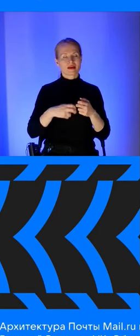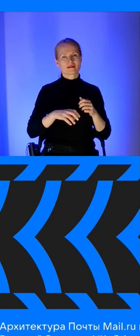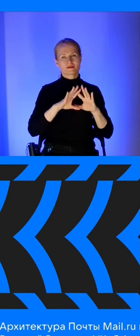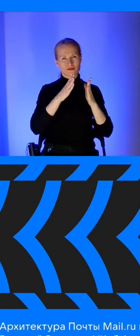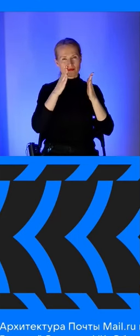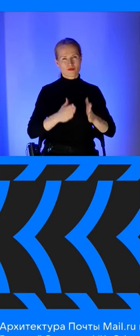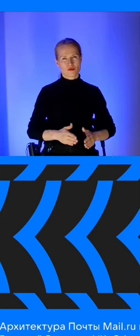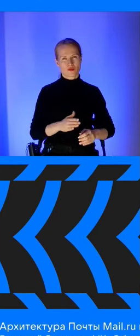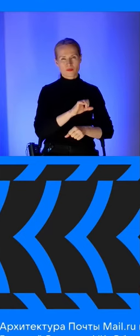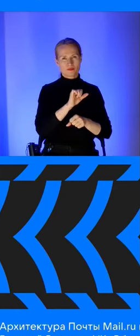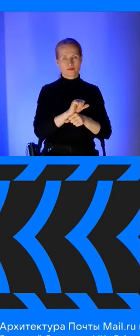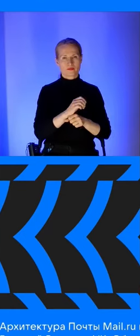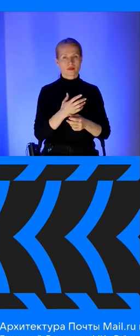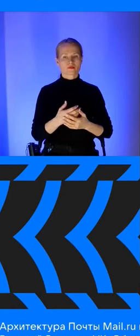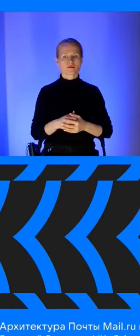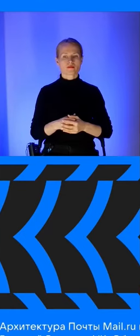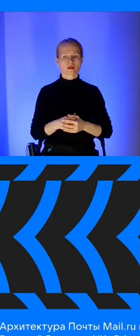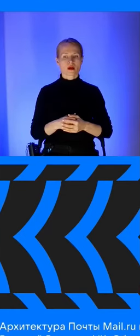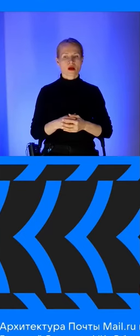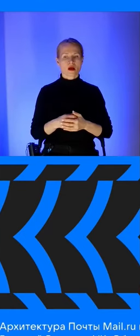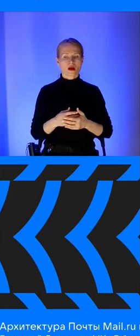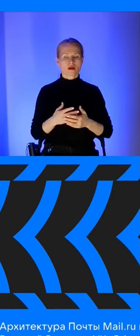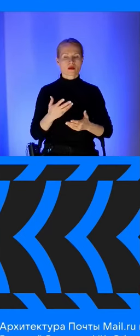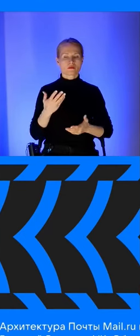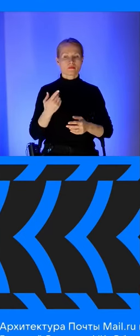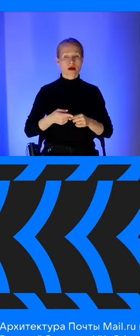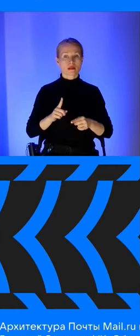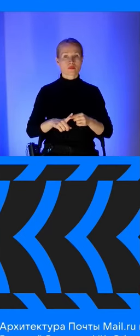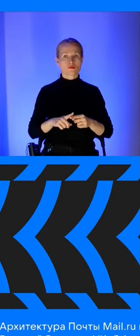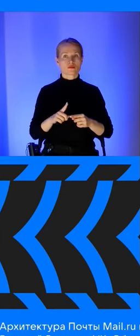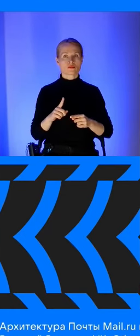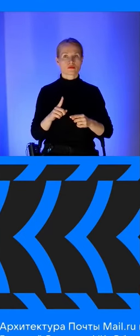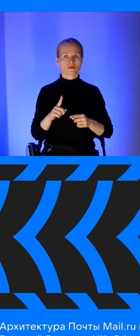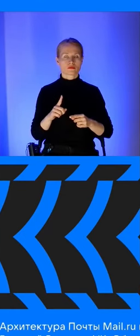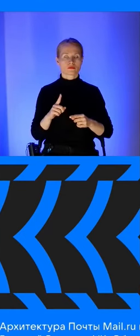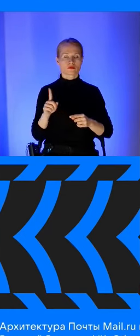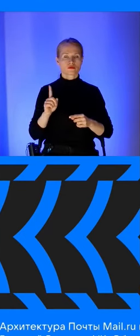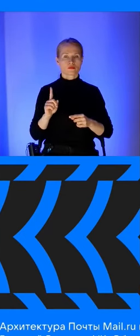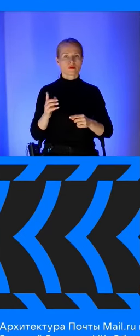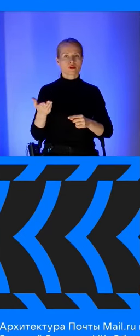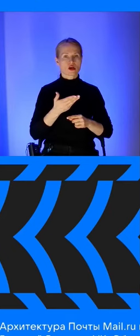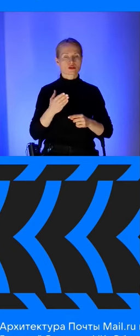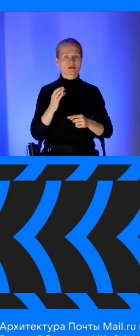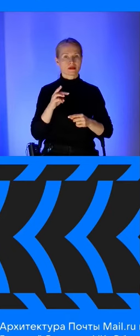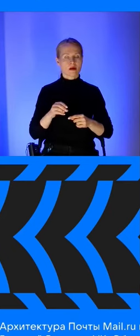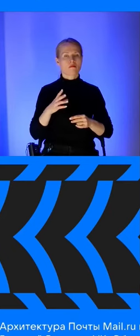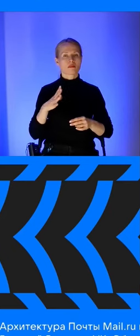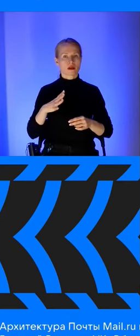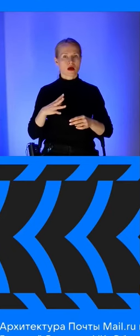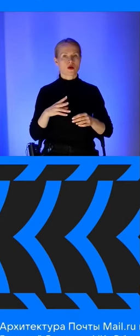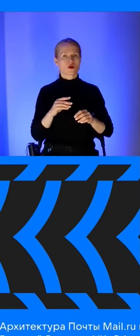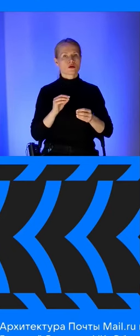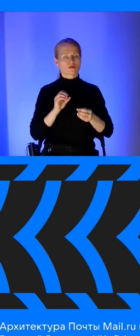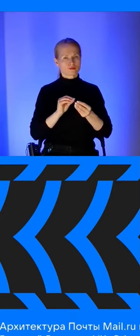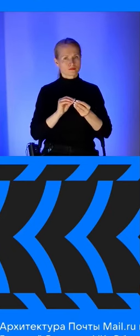мы, допустим, берем просто два дата-центра. Поэтому, чтобы наша система была отказоустойчива для